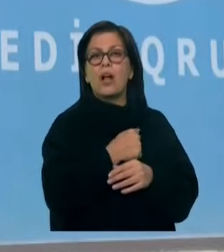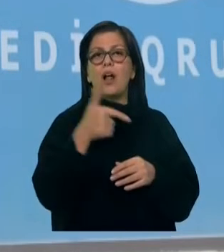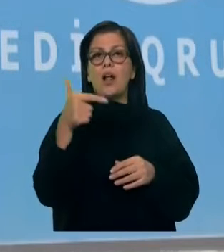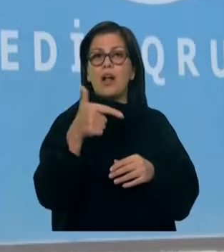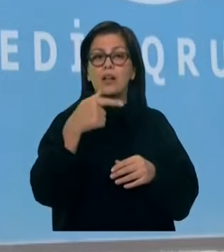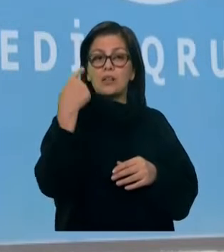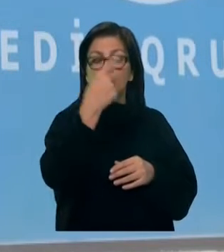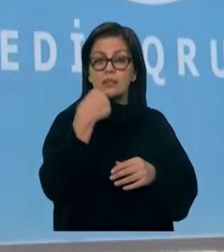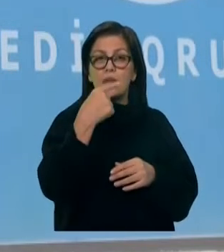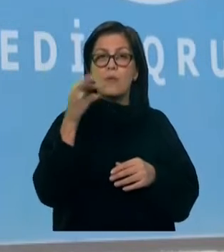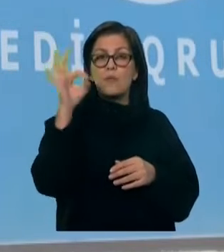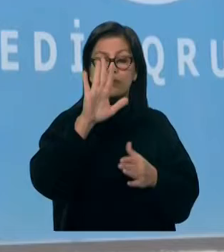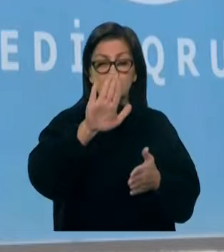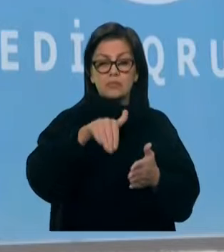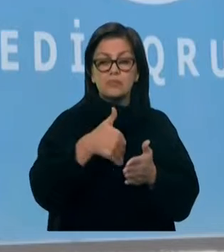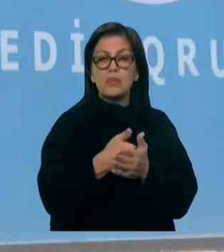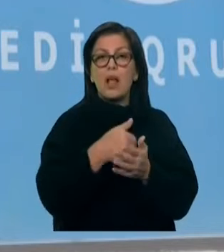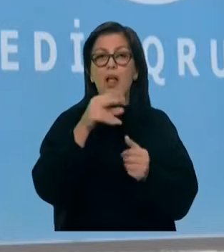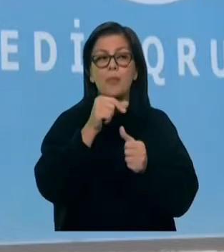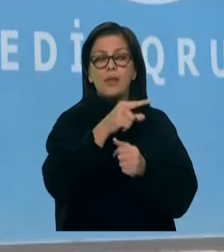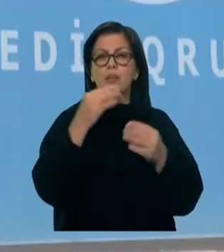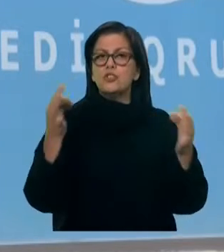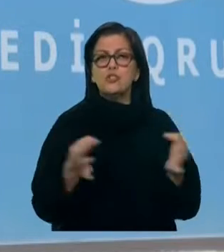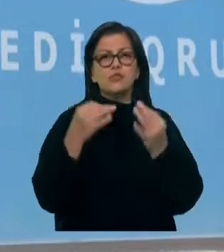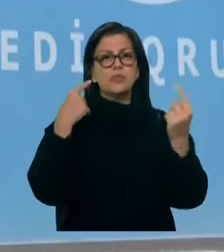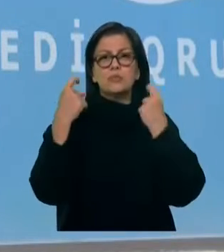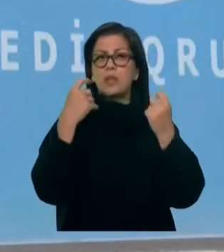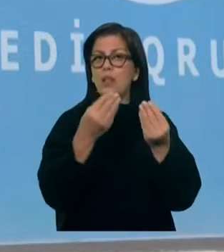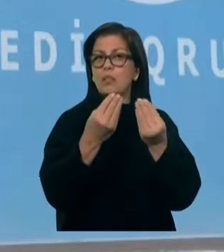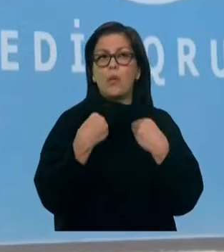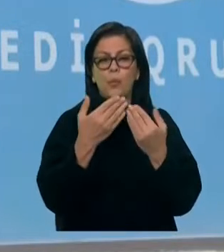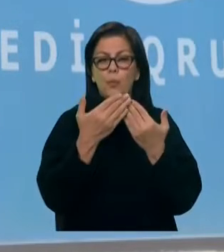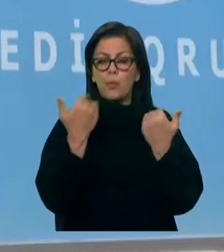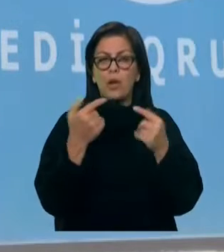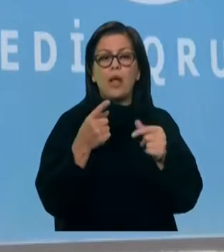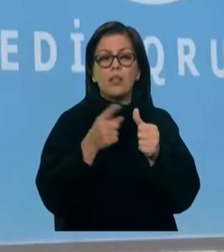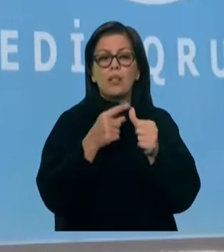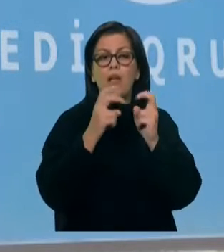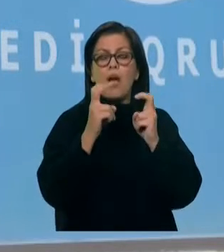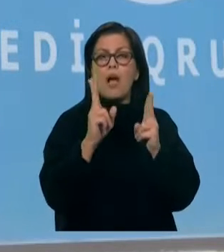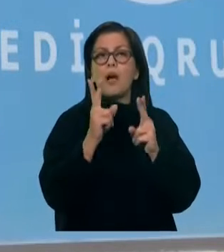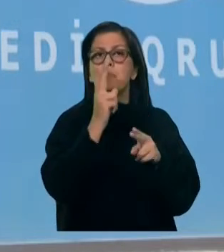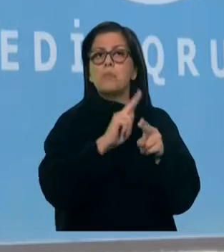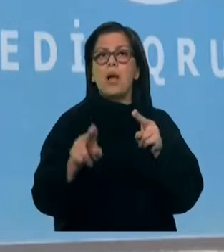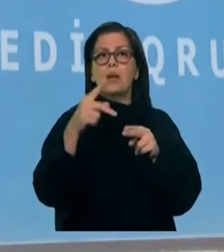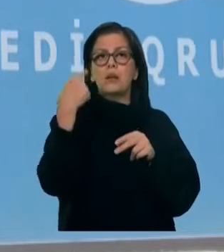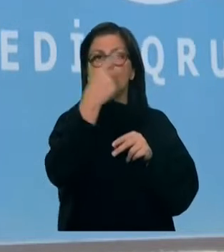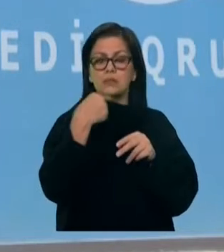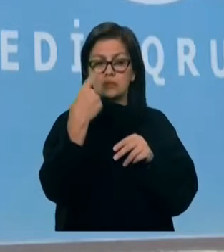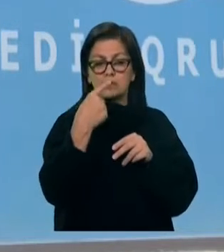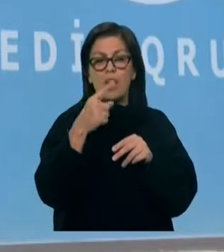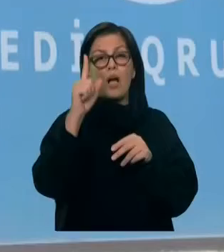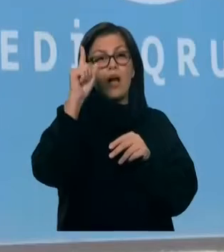şəxslər haqqında indiyənədək Ermənistan heç bir məlumat vermir və bunlar itkin hesab olunur və Azərbaycanda bu məsələni